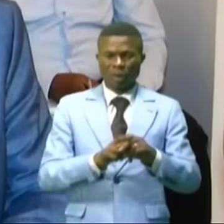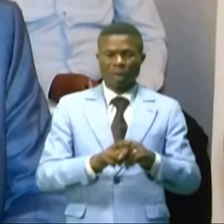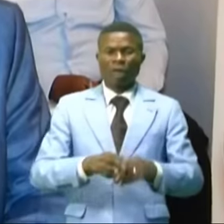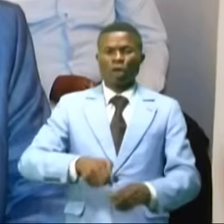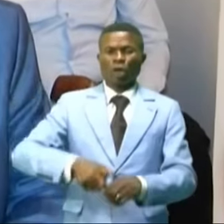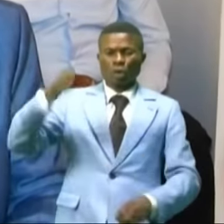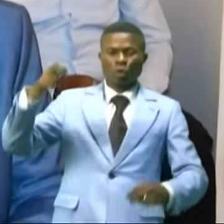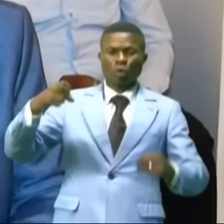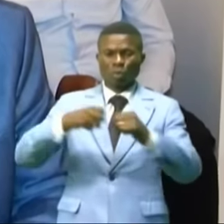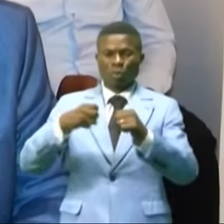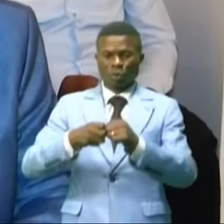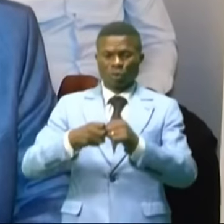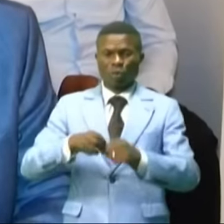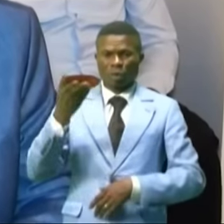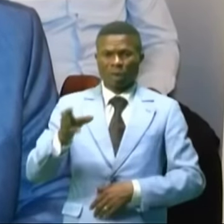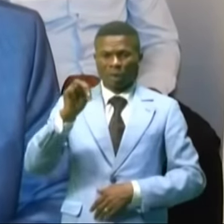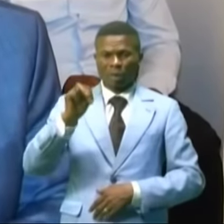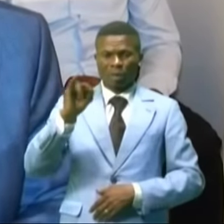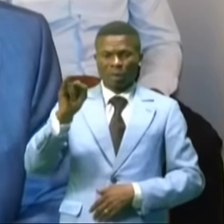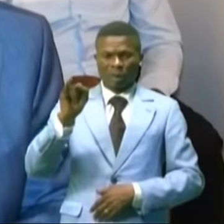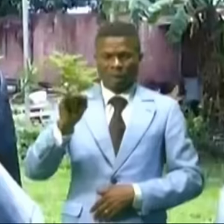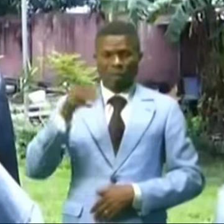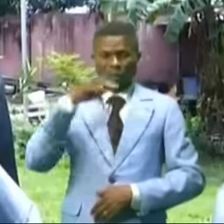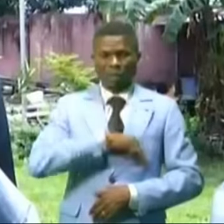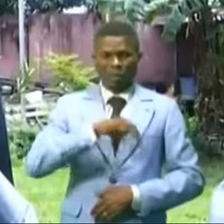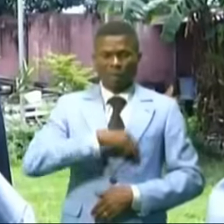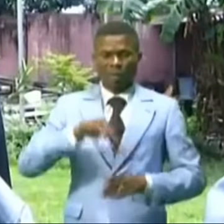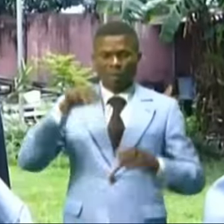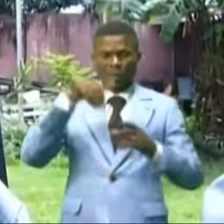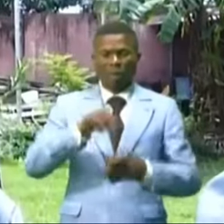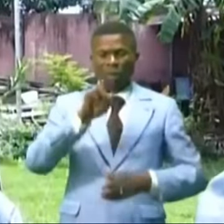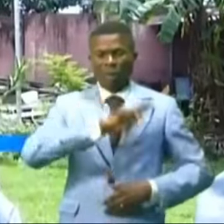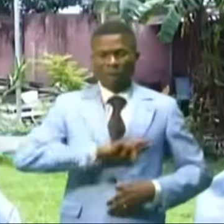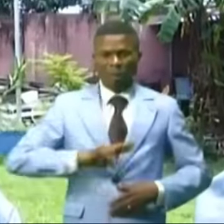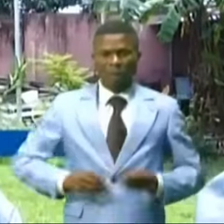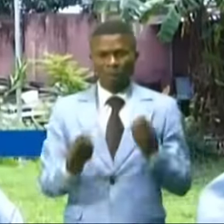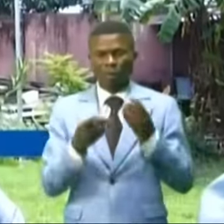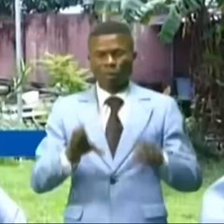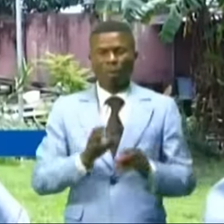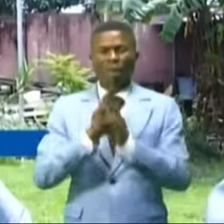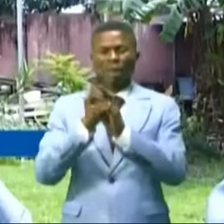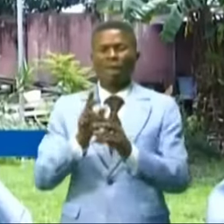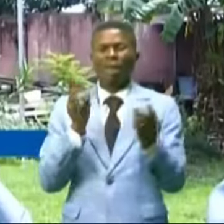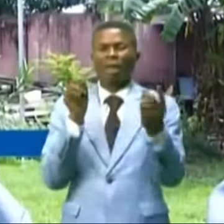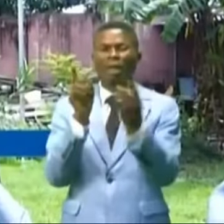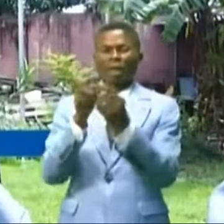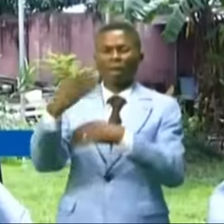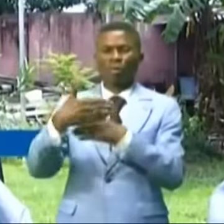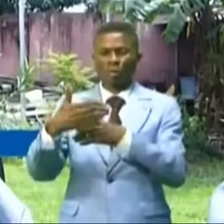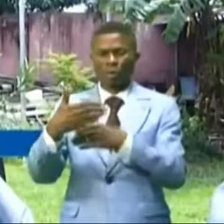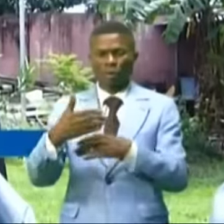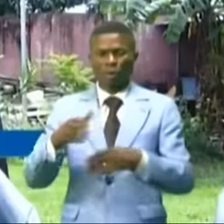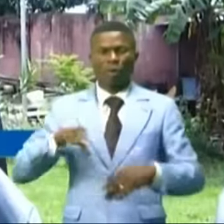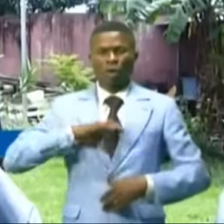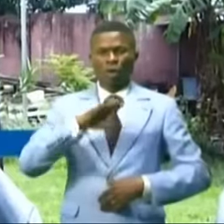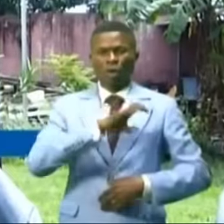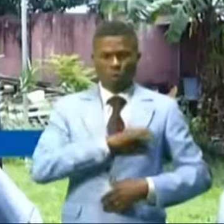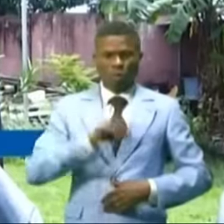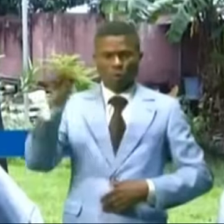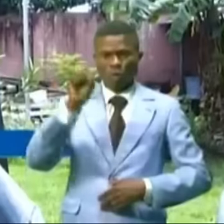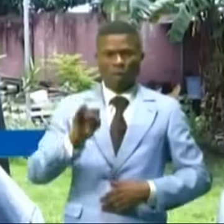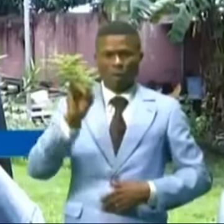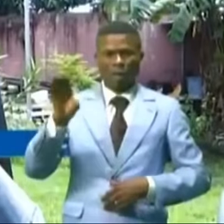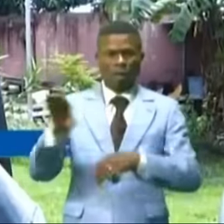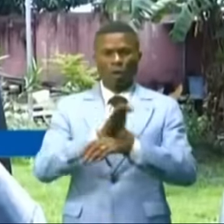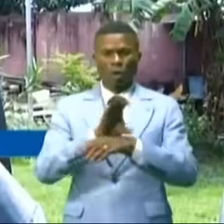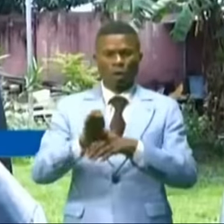mini-centrales hydroélectriques. Dans le cadre de nos missions en RDC, nous avons pu nous rapprocher de la commission CICOS, qui elle s'occupe